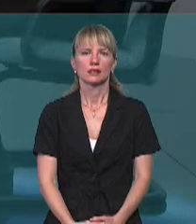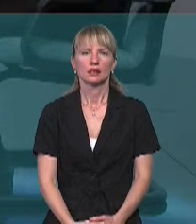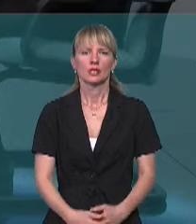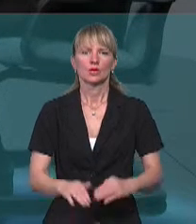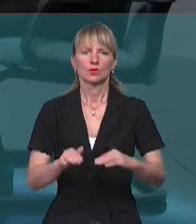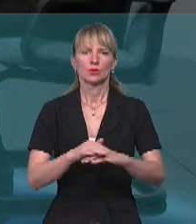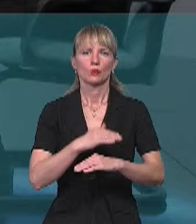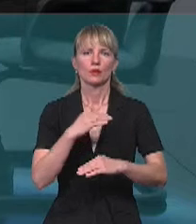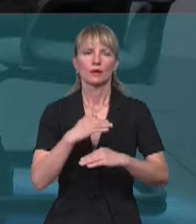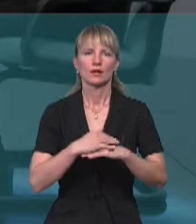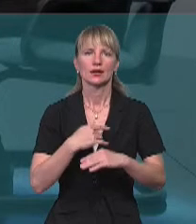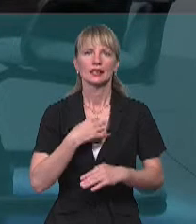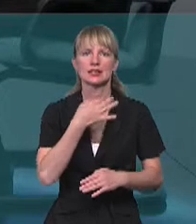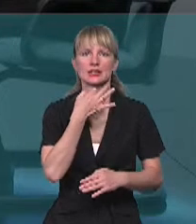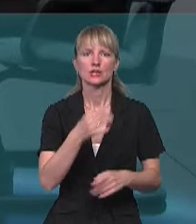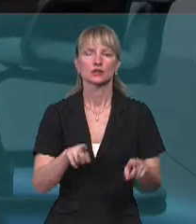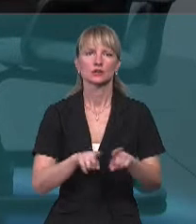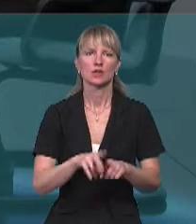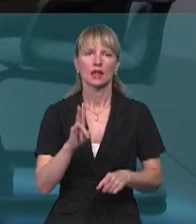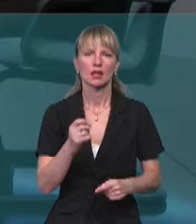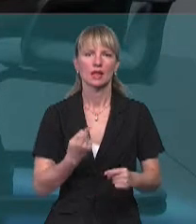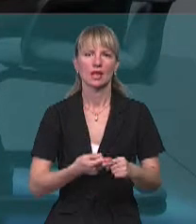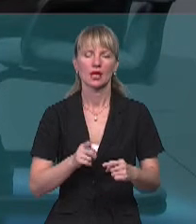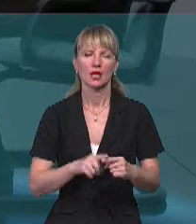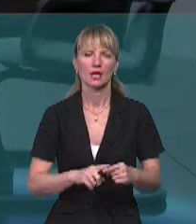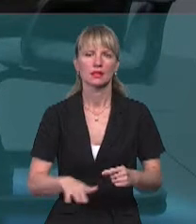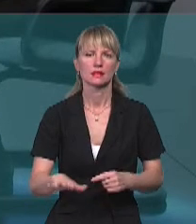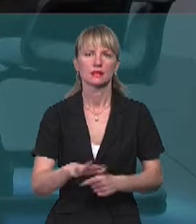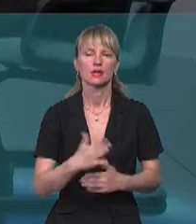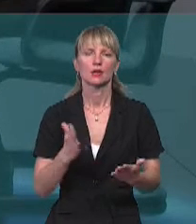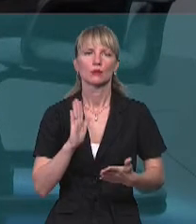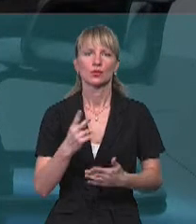Добрий вечір ще раз. Я скажу так, в общем, на этой сессии, которая состоится